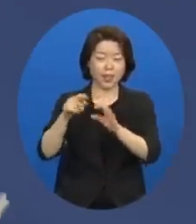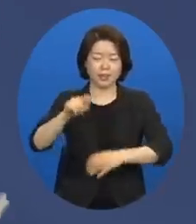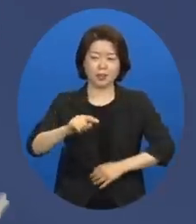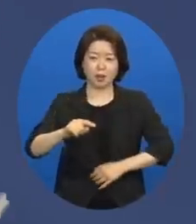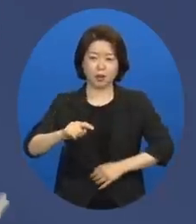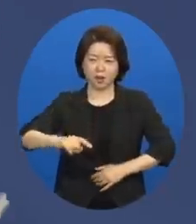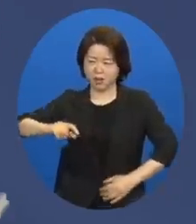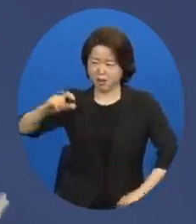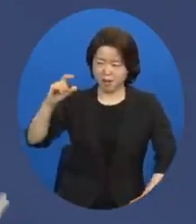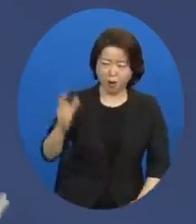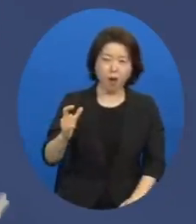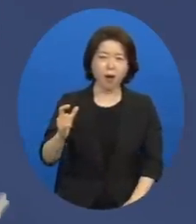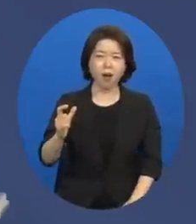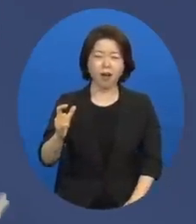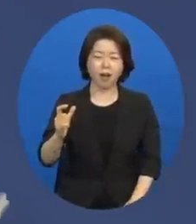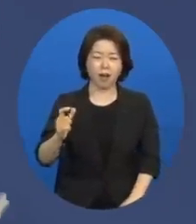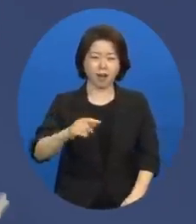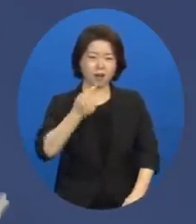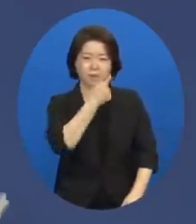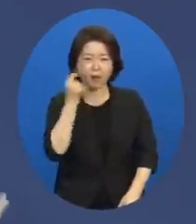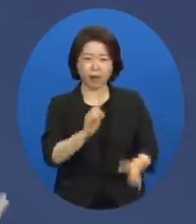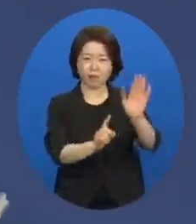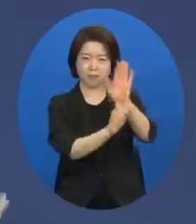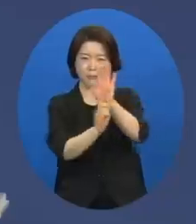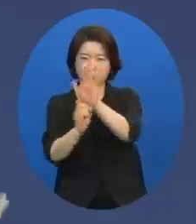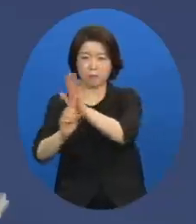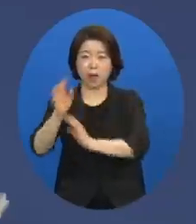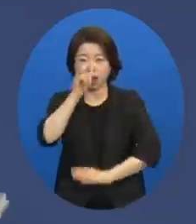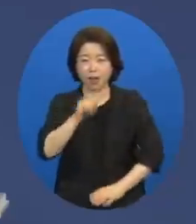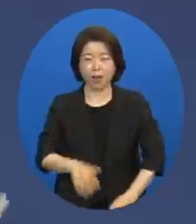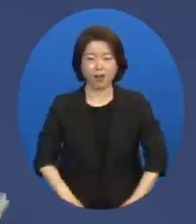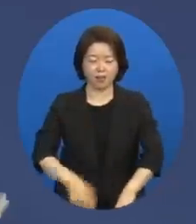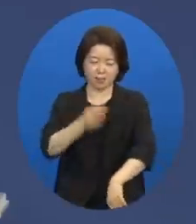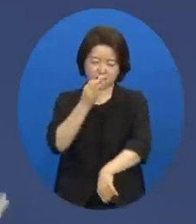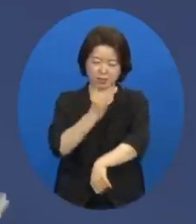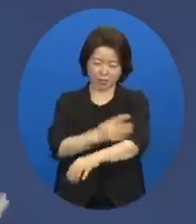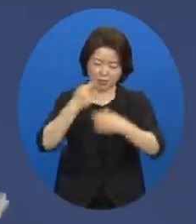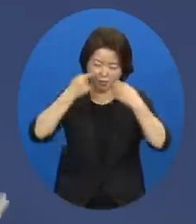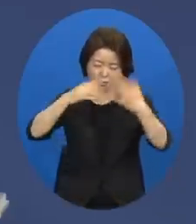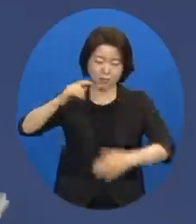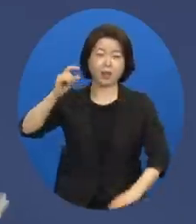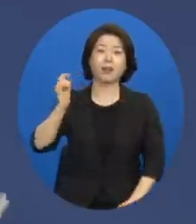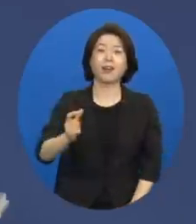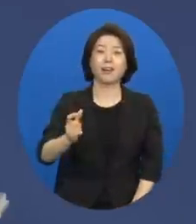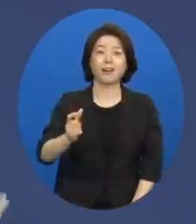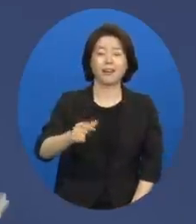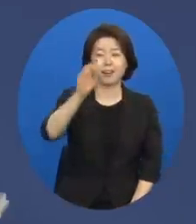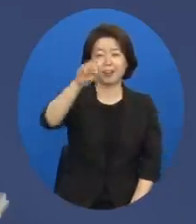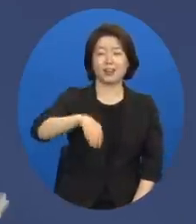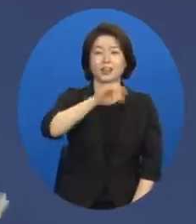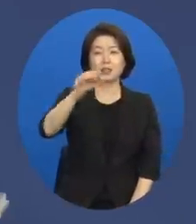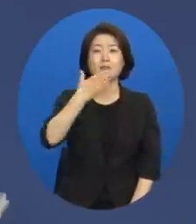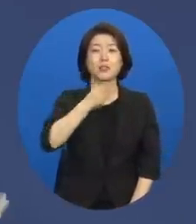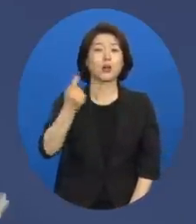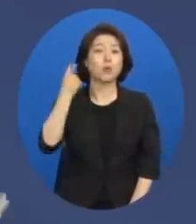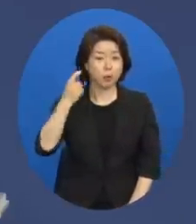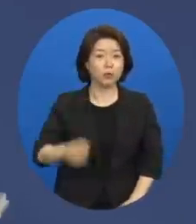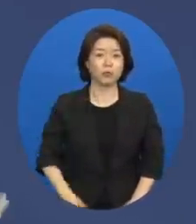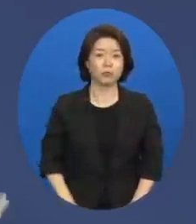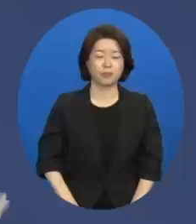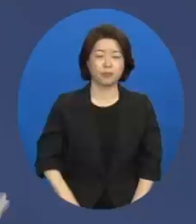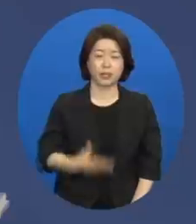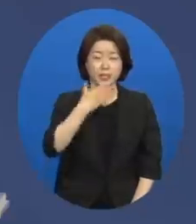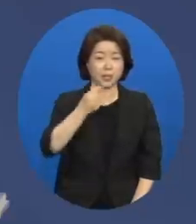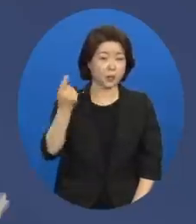그냥 강력하게 증언되었습니다. 아주 단순, 명확, 강력한 십자가의 복음이었습니다. 이